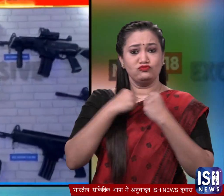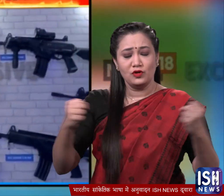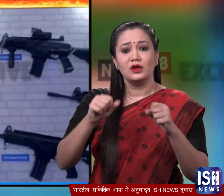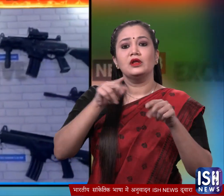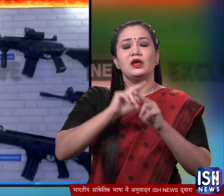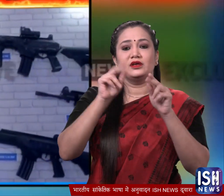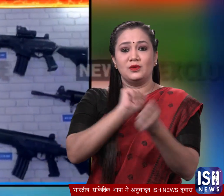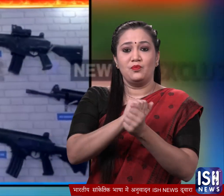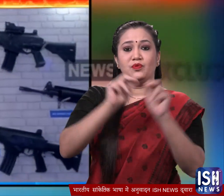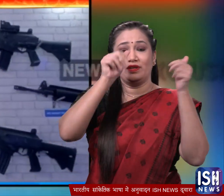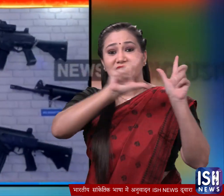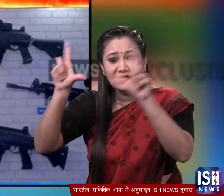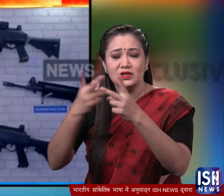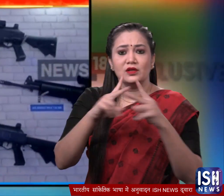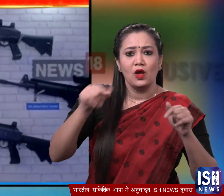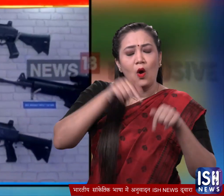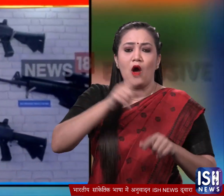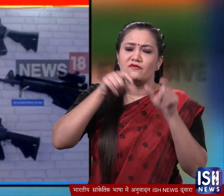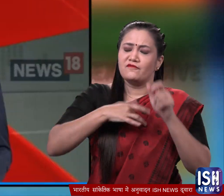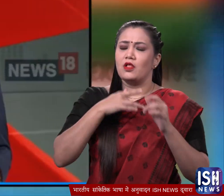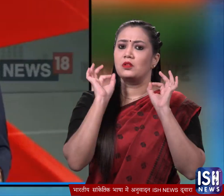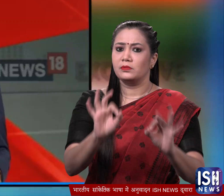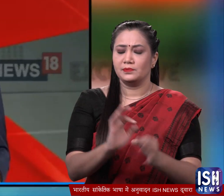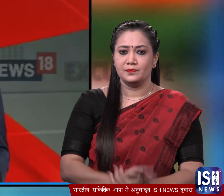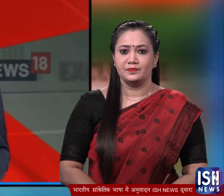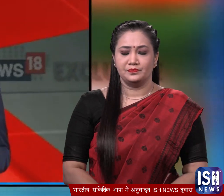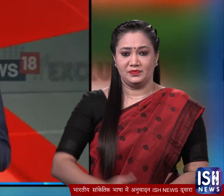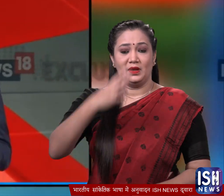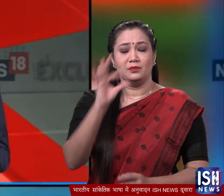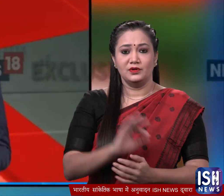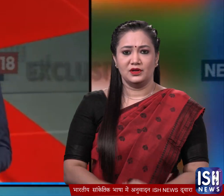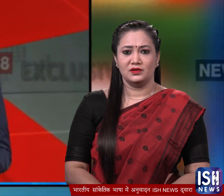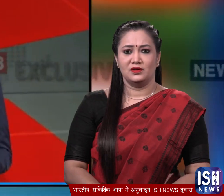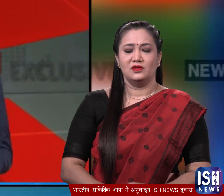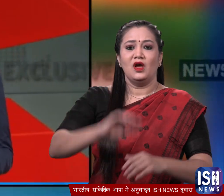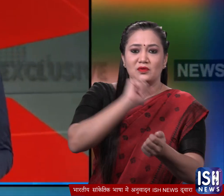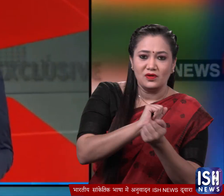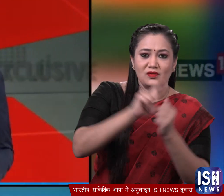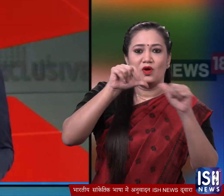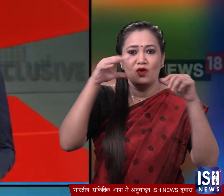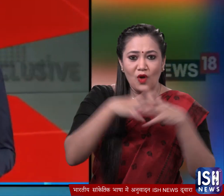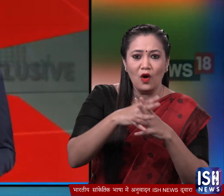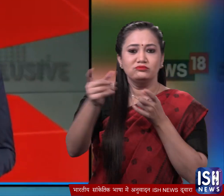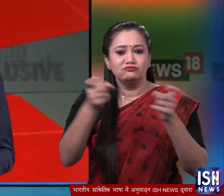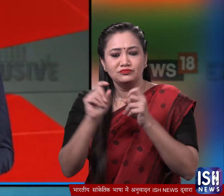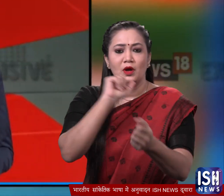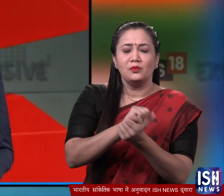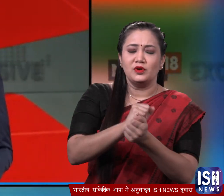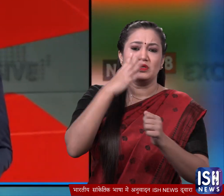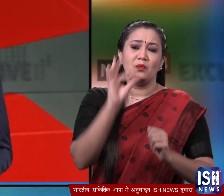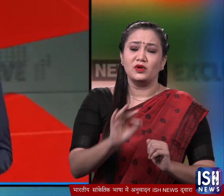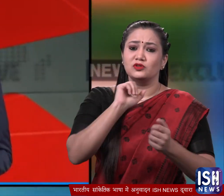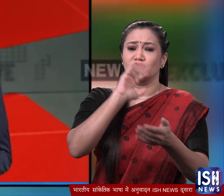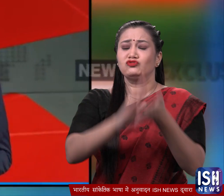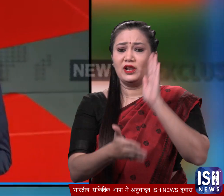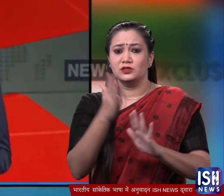पुलिस एक्सपो में पेश हथियारों को काफी अच्छा माना जा रहा है। सौभाग्य की एक बात यह कि कानून व्यवस्था और सुरक्षा संभालना पुलिस के लिए ज्यादा चुनौती भरा